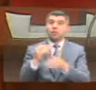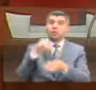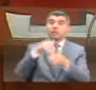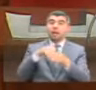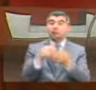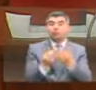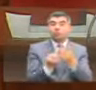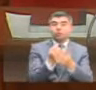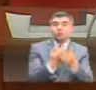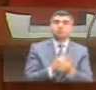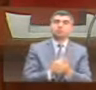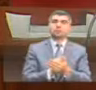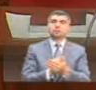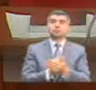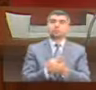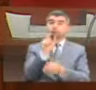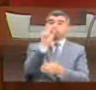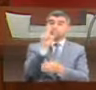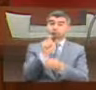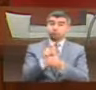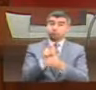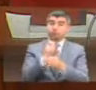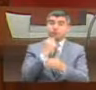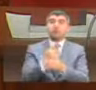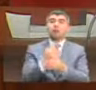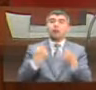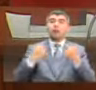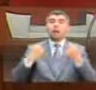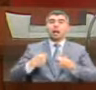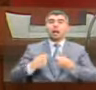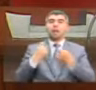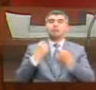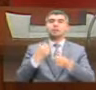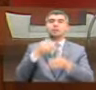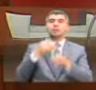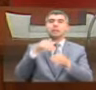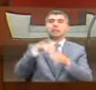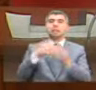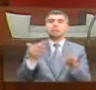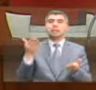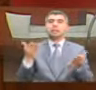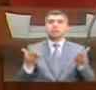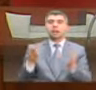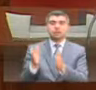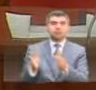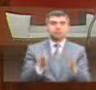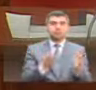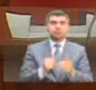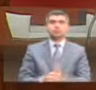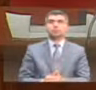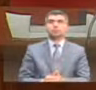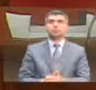والاستفتائية، تقدم به السيد نور الدين مضيان رئيس الفريق الاستقلالي الوحدة والتعادلية. مقترح قانون